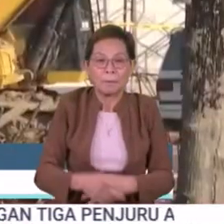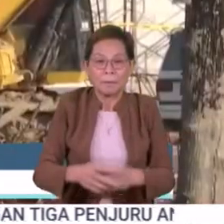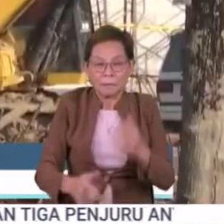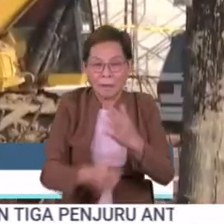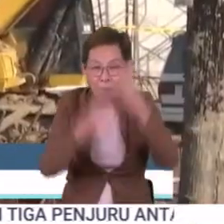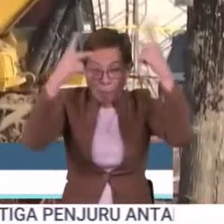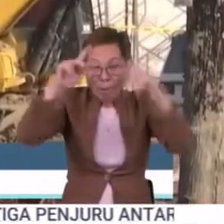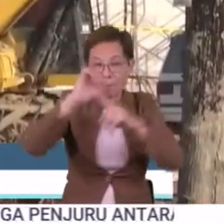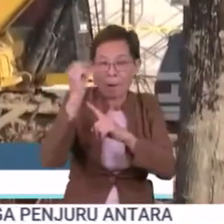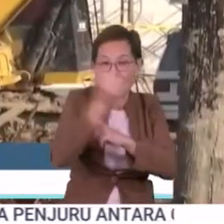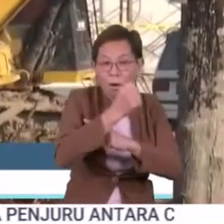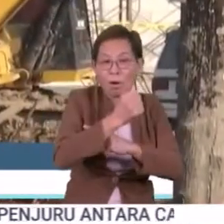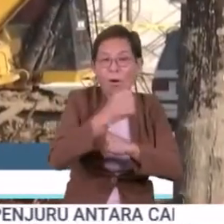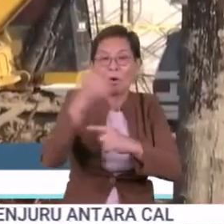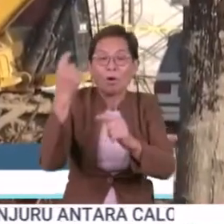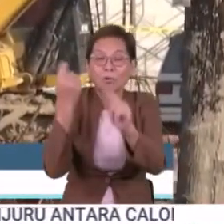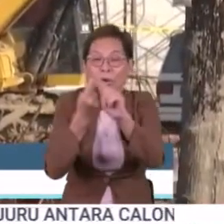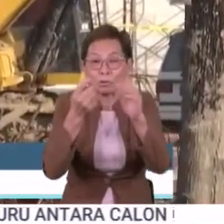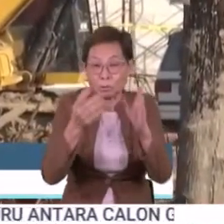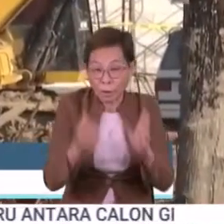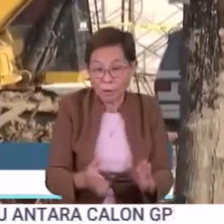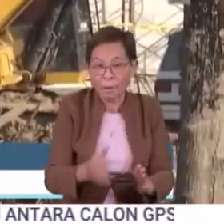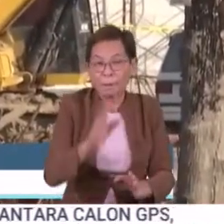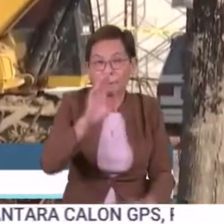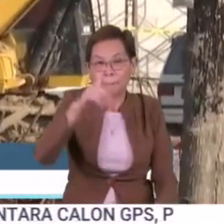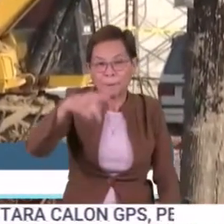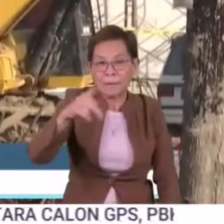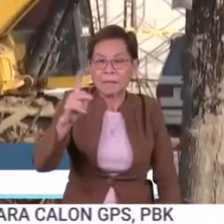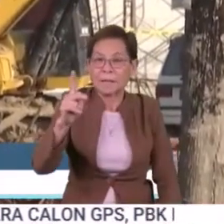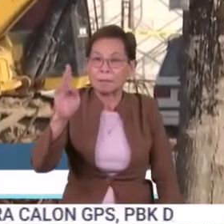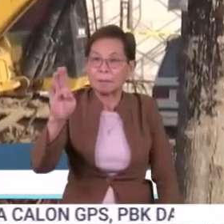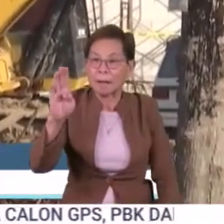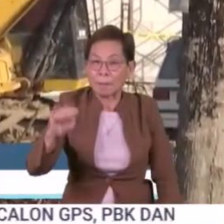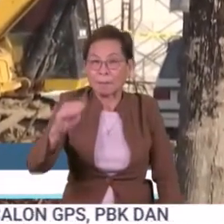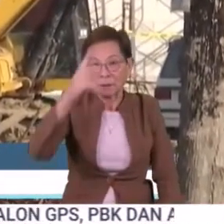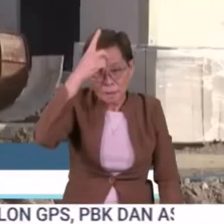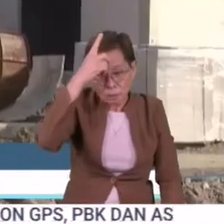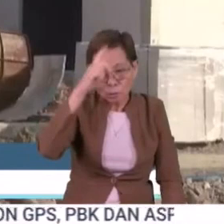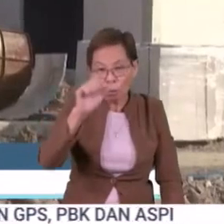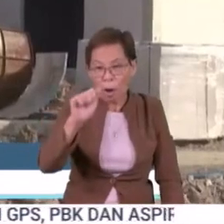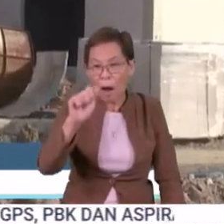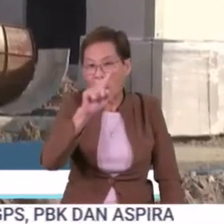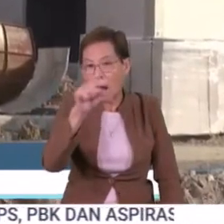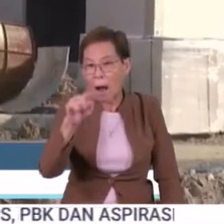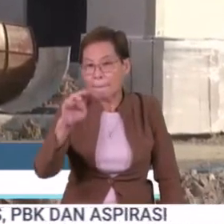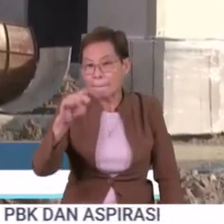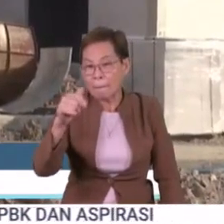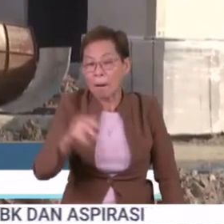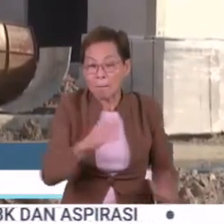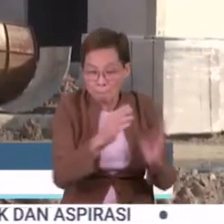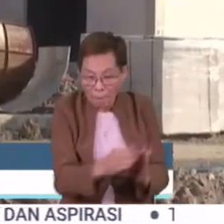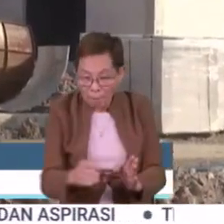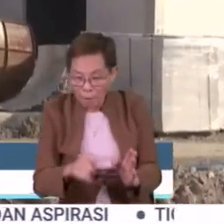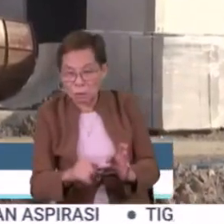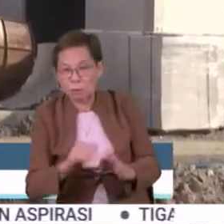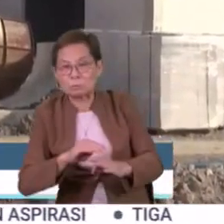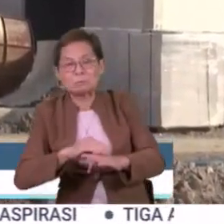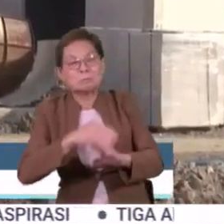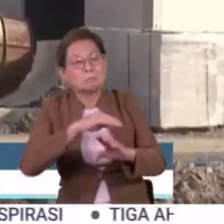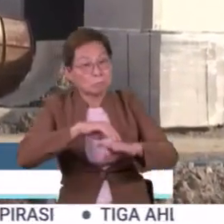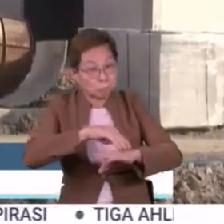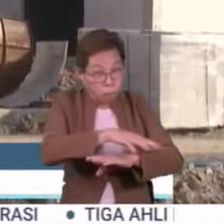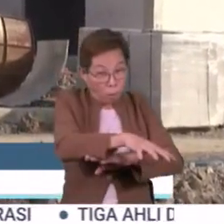Presiden Persatuan Kontraktor Bumi Putra Malaysia PKBM Dato' Azman Yusof berkata strategi itu memberi kesan kepada pemain